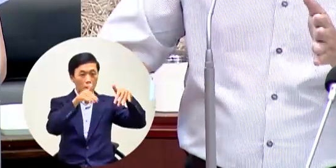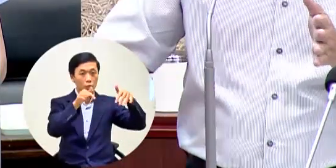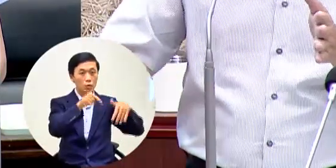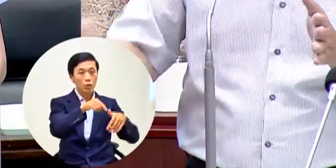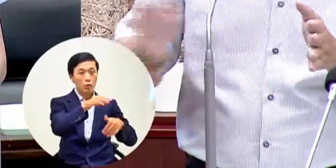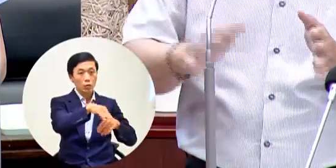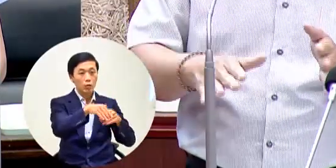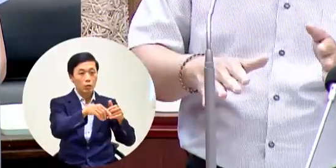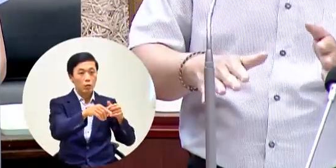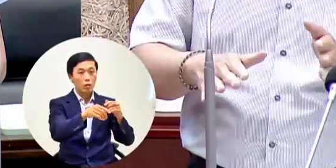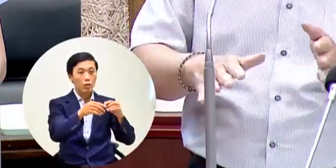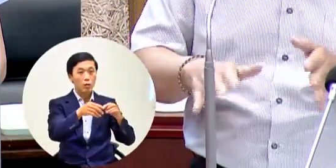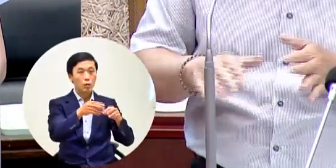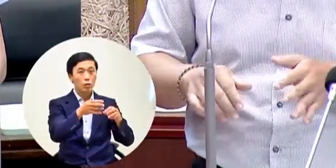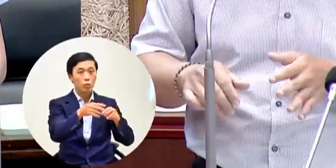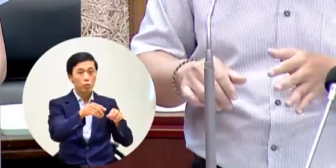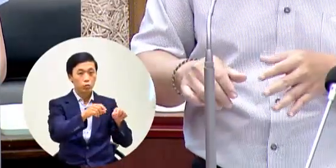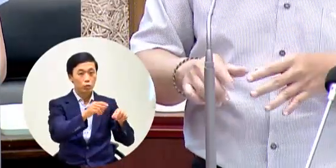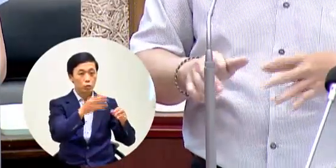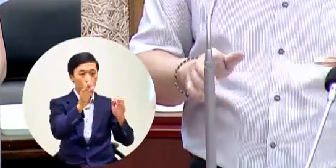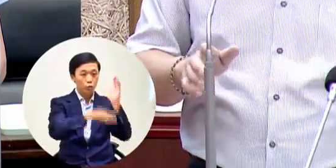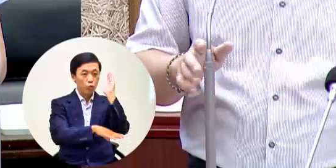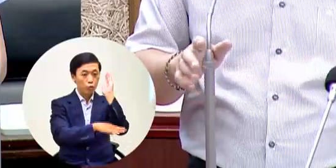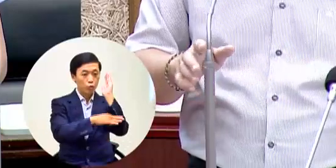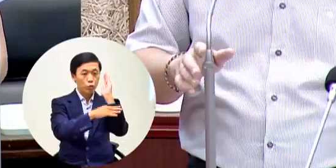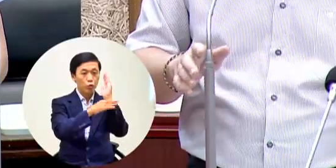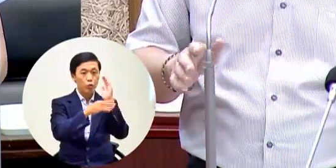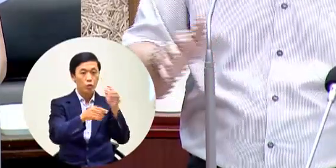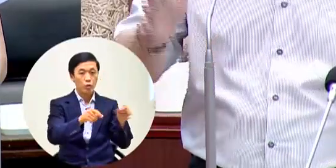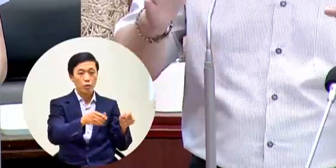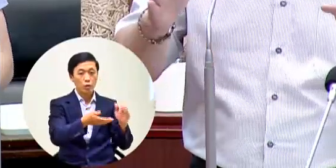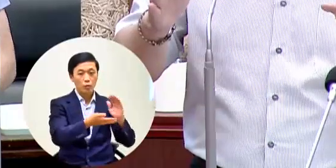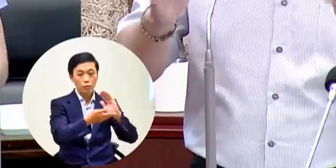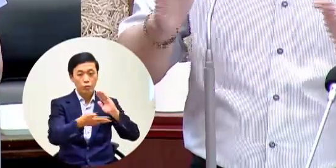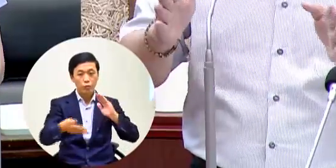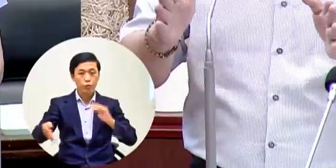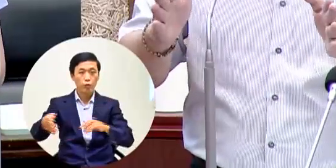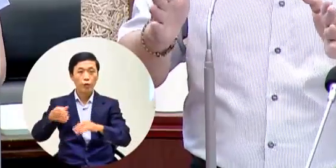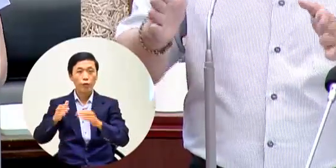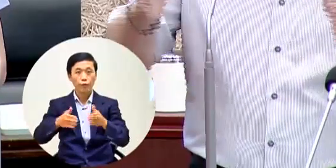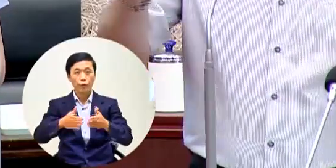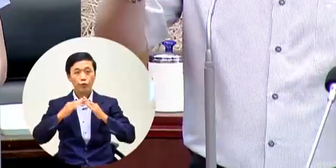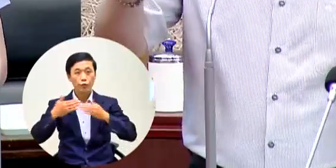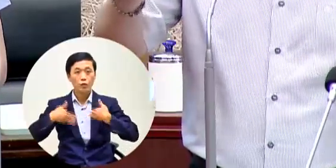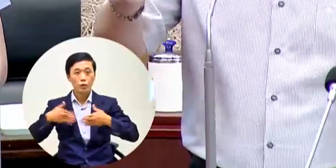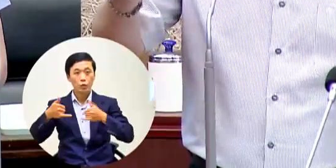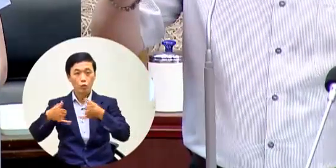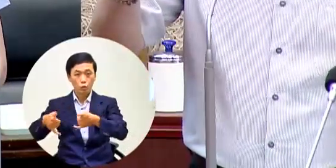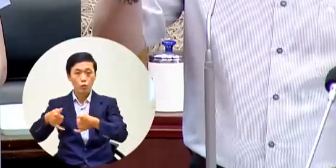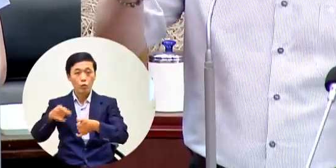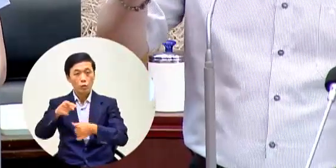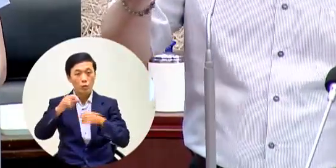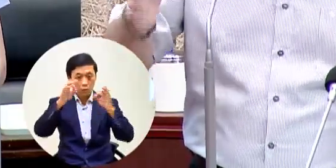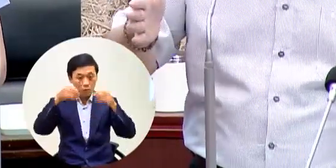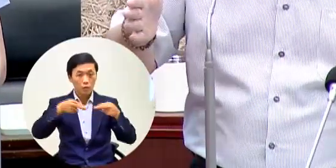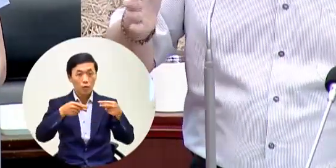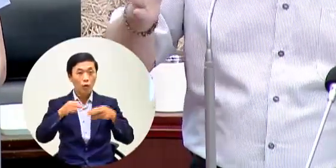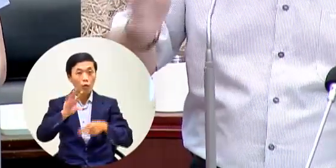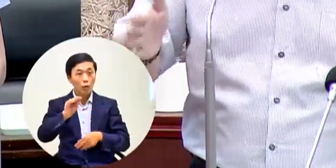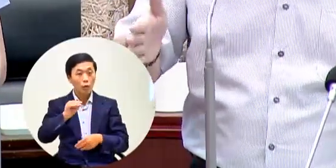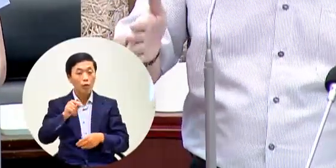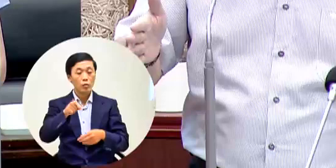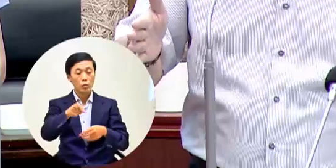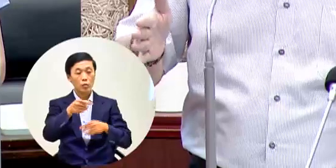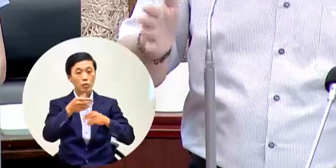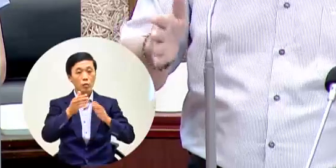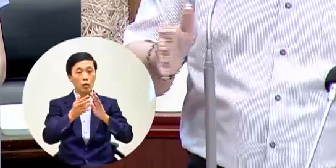水从原道移到自由复兴路，那我们就协调新工 作。他们去检讨是什么问题？ 后来把那个截流沟